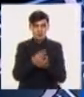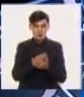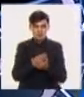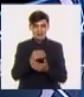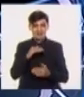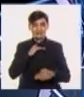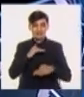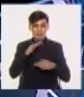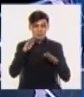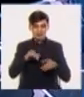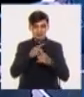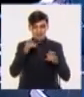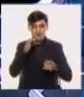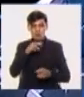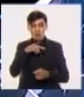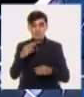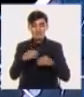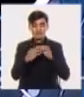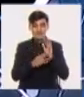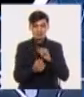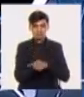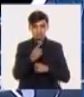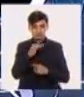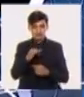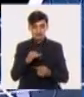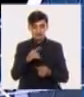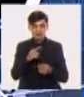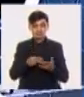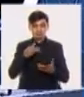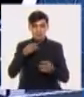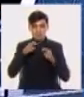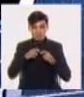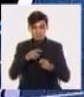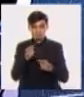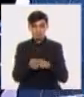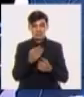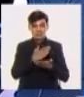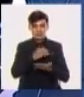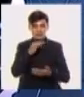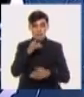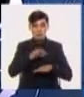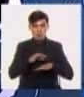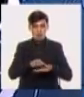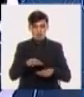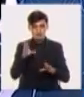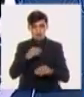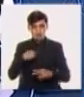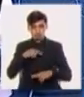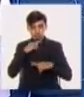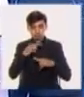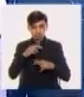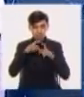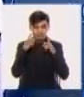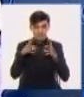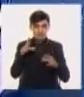странице в Инстаграм. Его тест на COVID-19 оказался положительным. Мухамбетов заметил, что заболел, несмотря на все меры